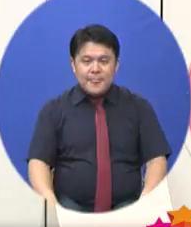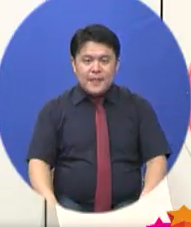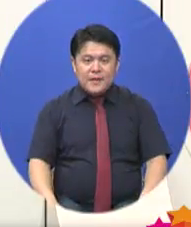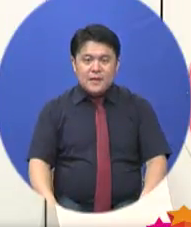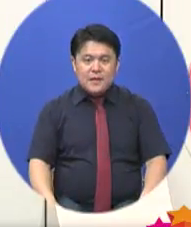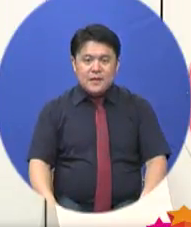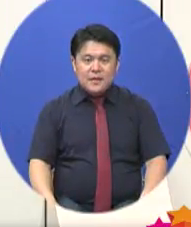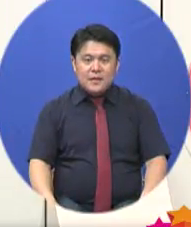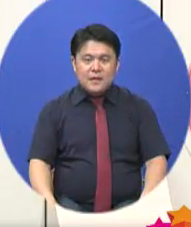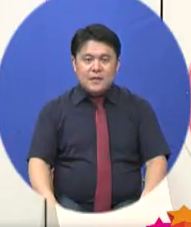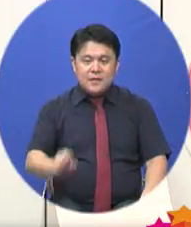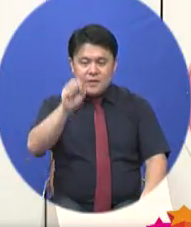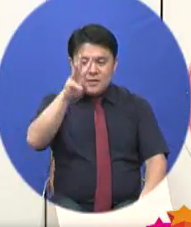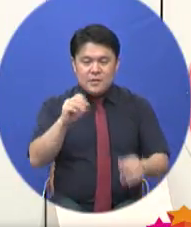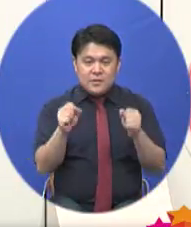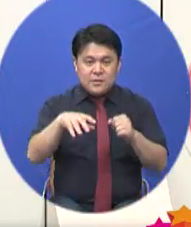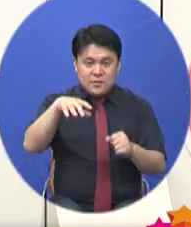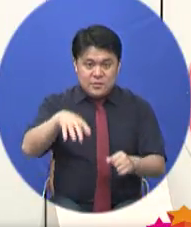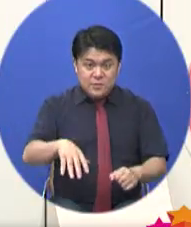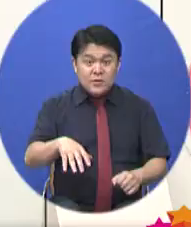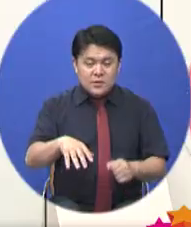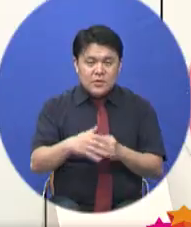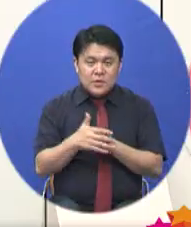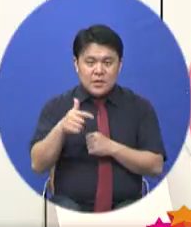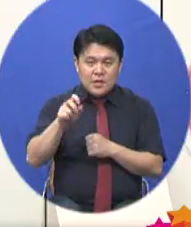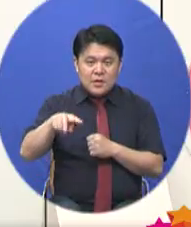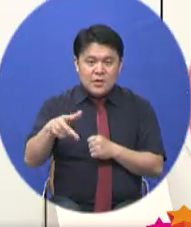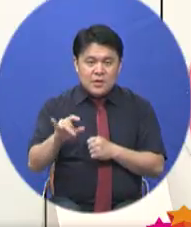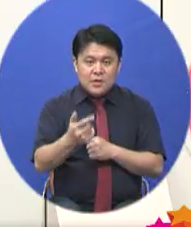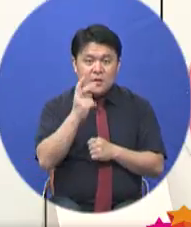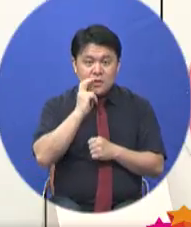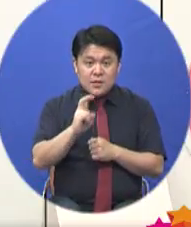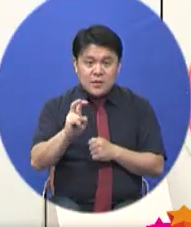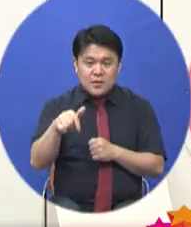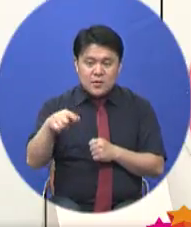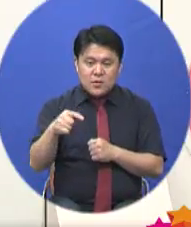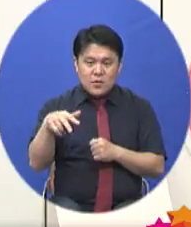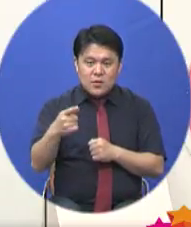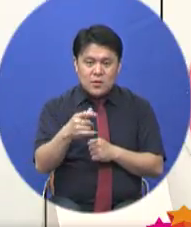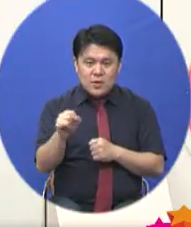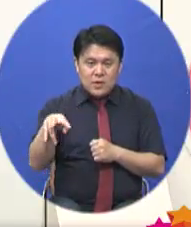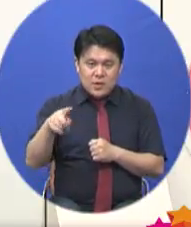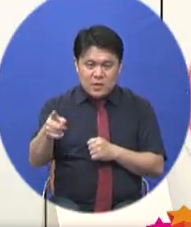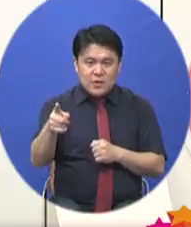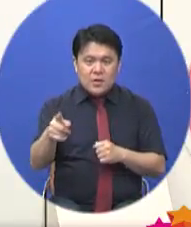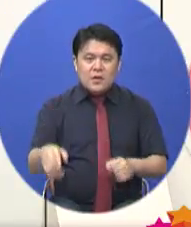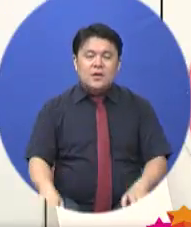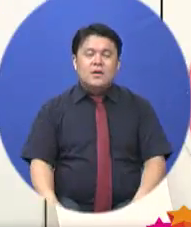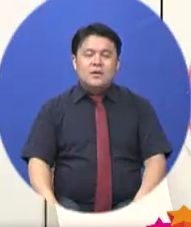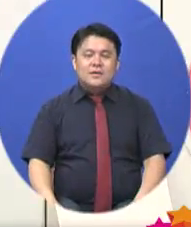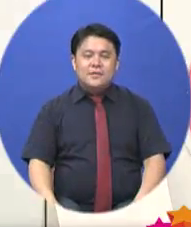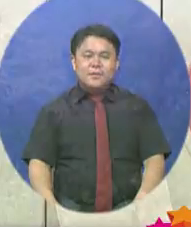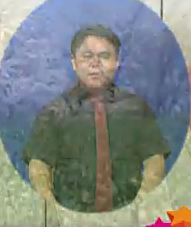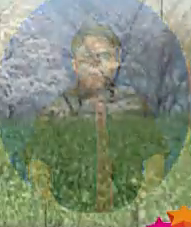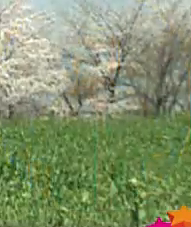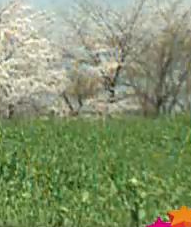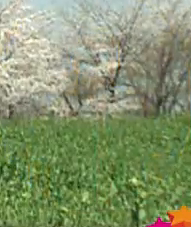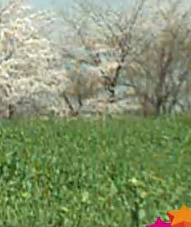예, 예. 네, 강주 북구에서 강수진님이 부릅니다. 고로 해서.